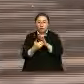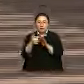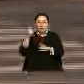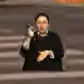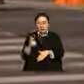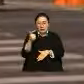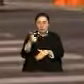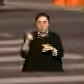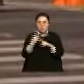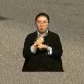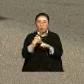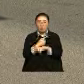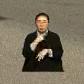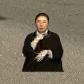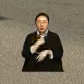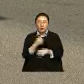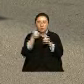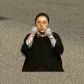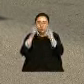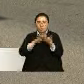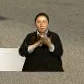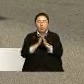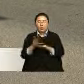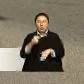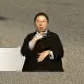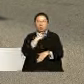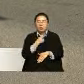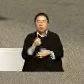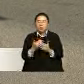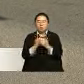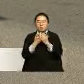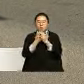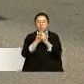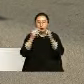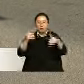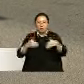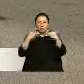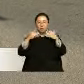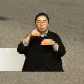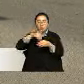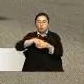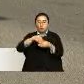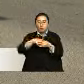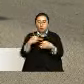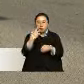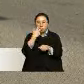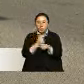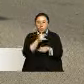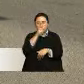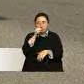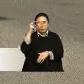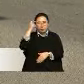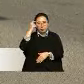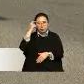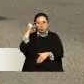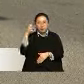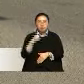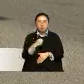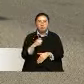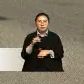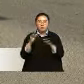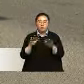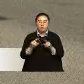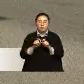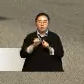돌려보겠다는 포부입니다. 새로운 변화를 바라는 진보적인 흐름이 표심으로 작용하고 있다고 생각을 하고 있고요. 그리고